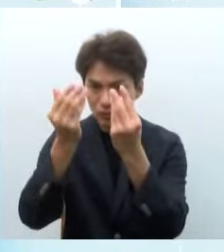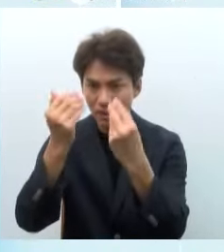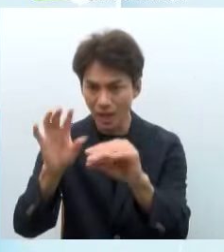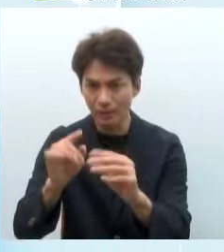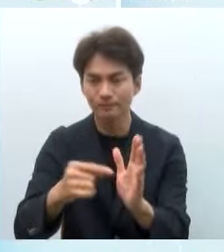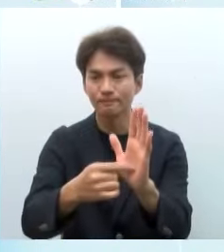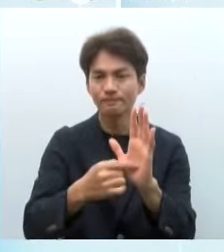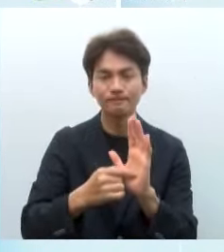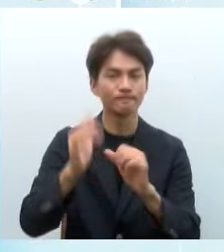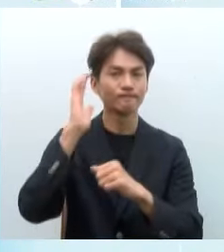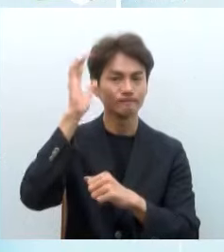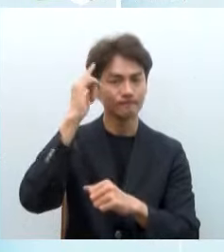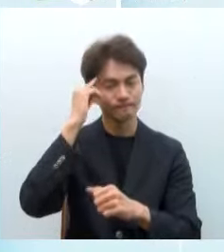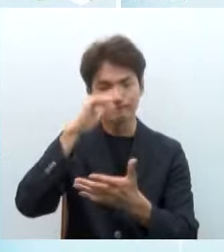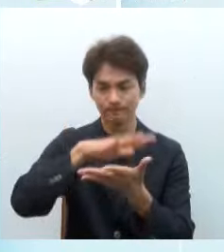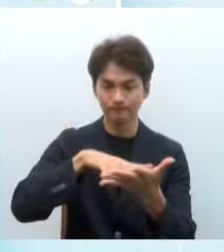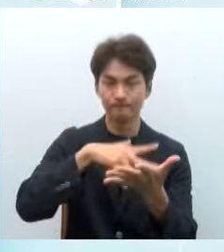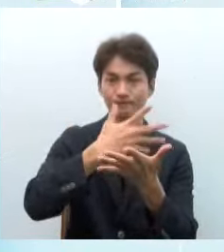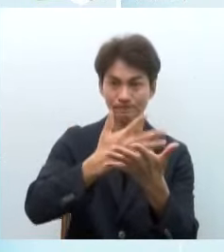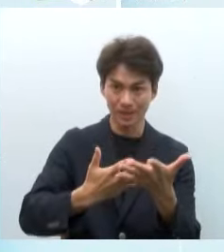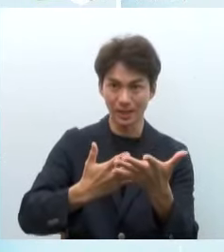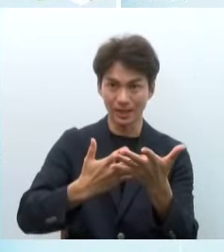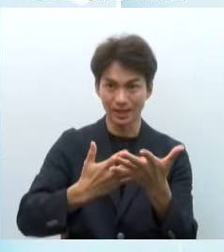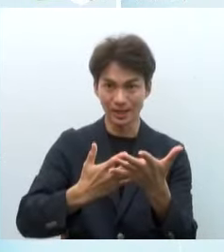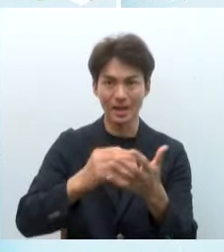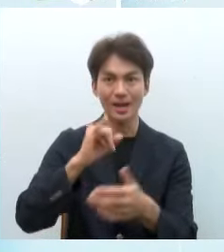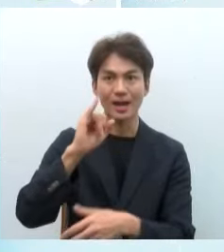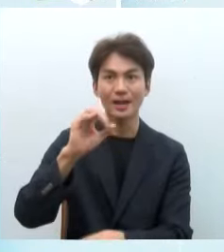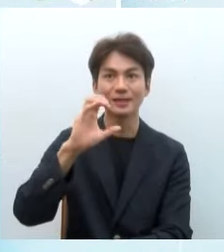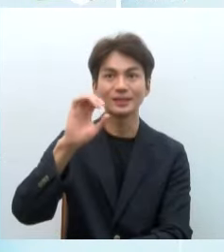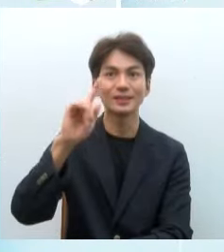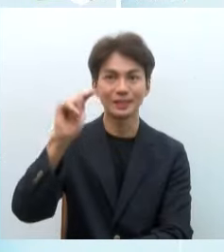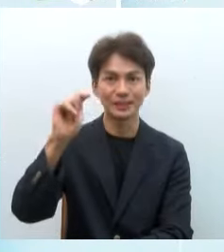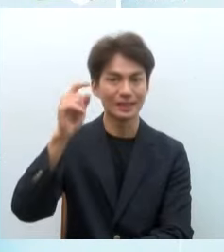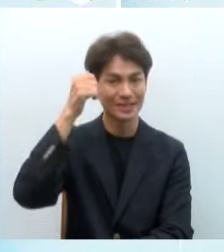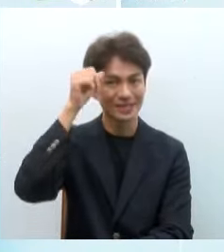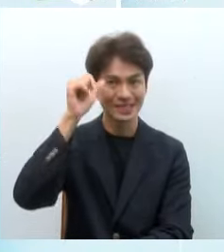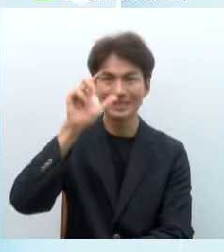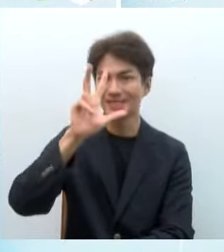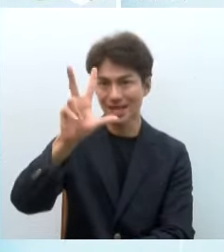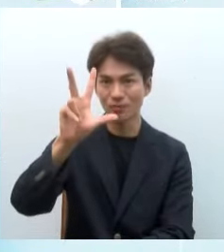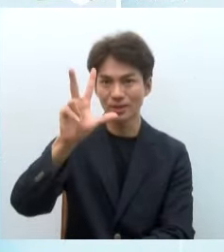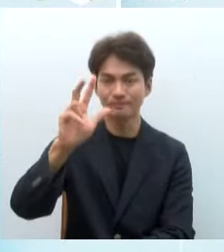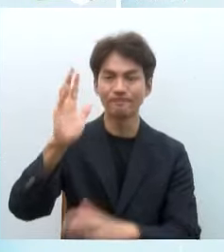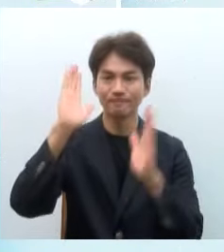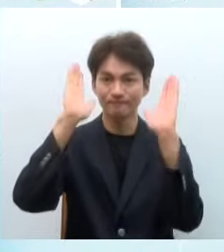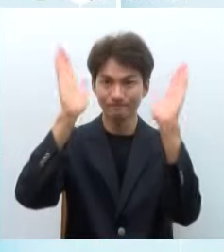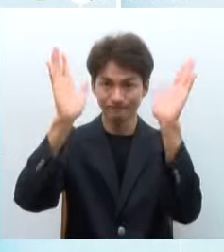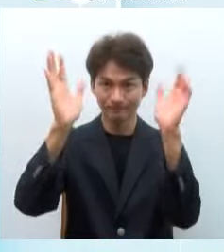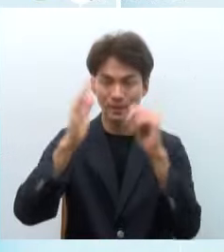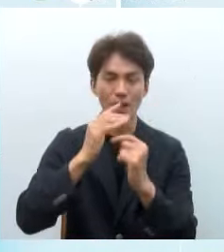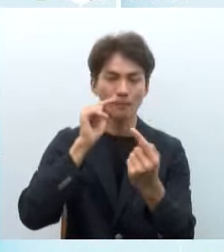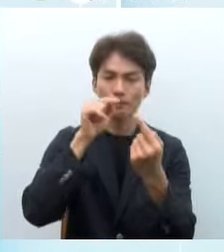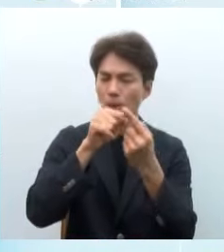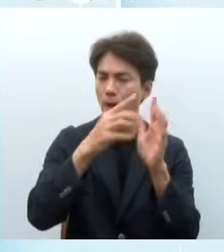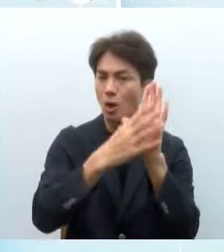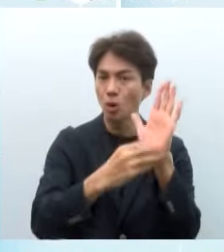อกลยุทธ์นะครับผ่านระบบ ICT เหมือนกันเนี่ย3วันนะครับซึ่งเป้าหมายจะอบรมนั่นคือ